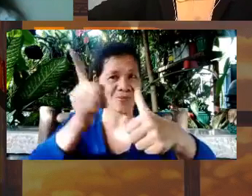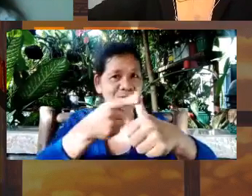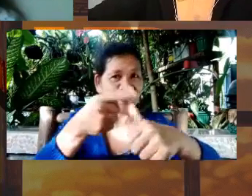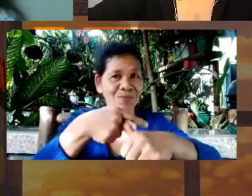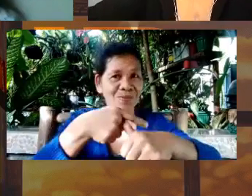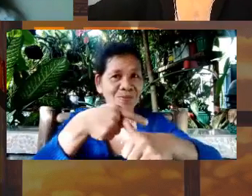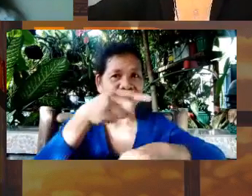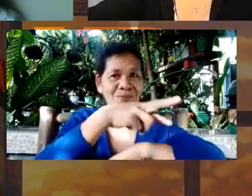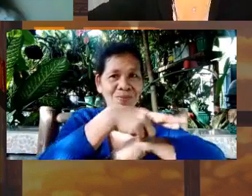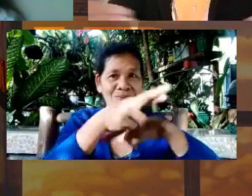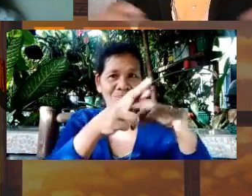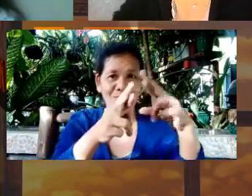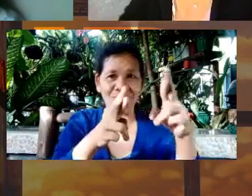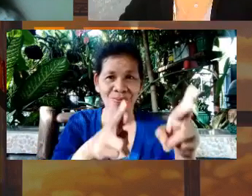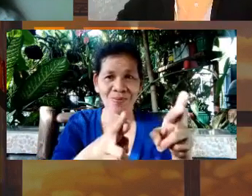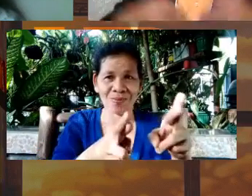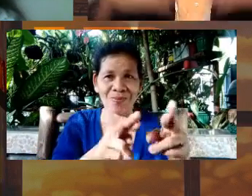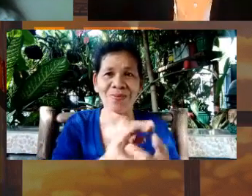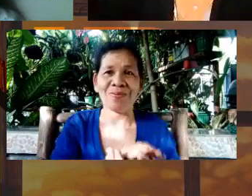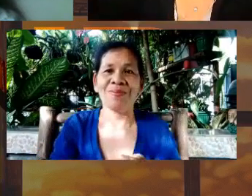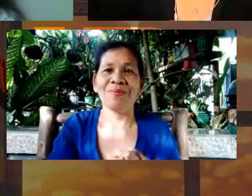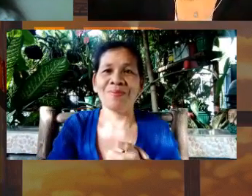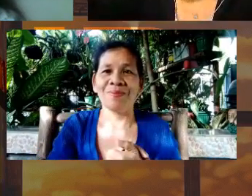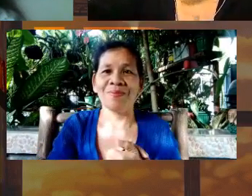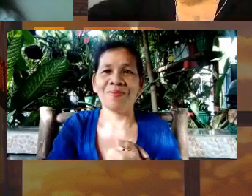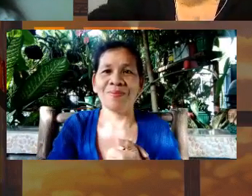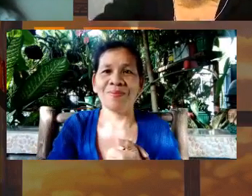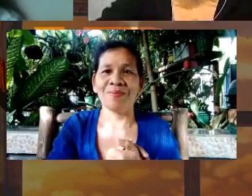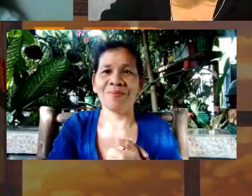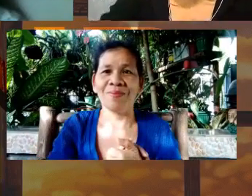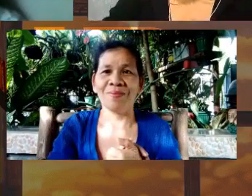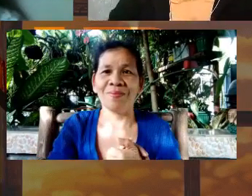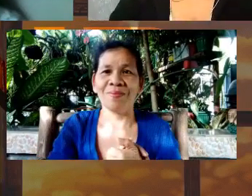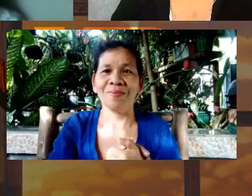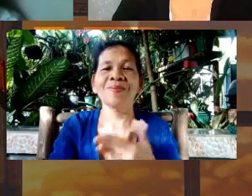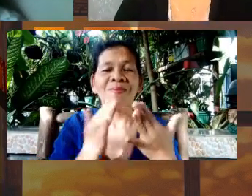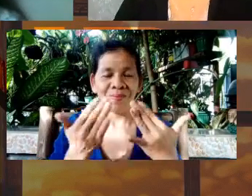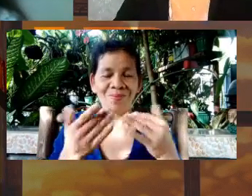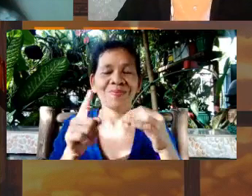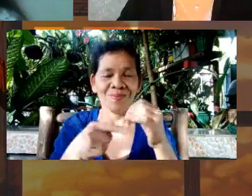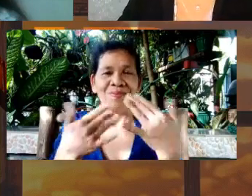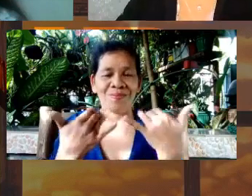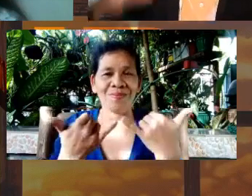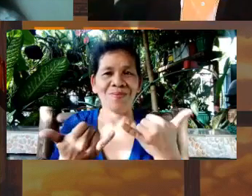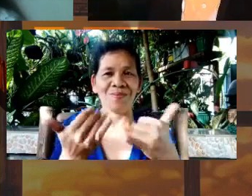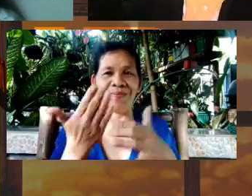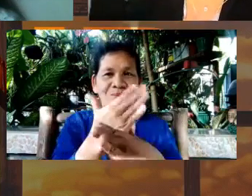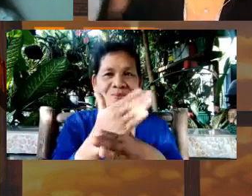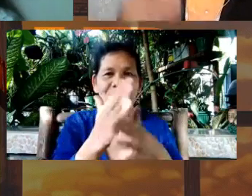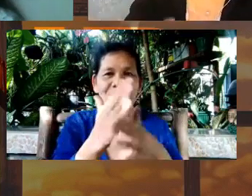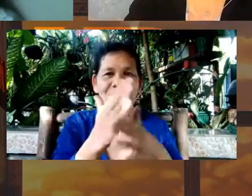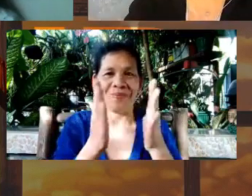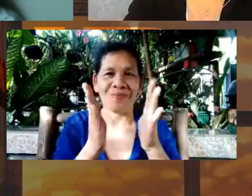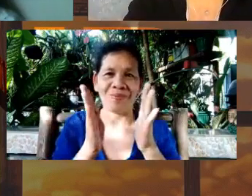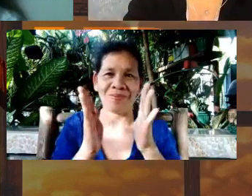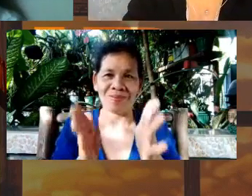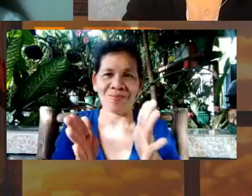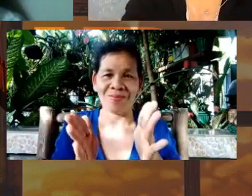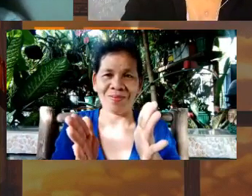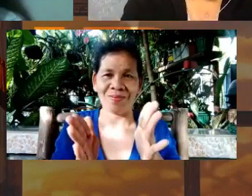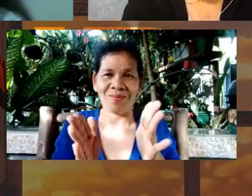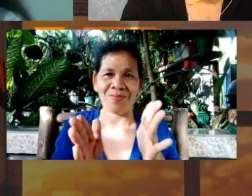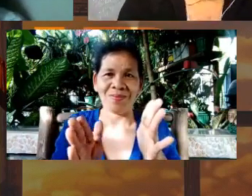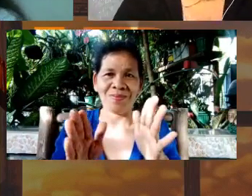ko. Okay? So yun po yung tinutukoy ditong tagapamagitan. At walang ibang tunay